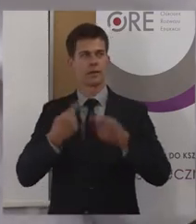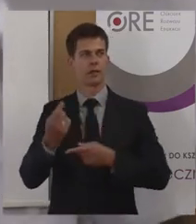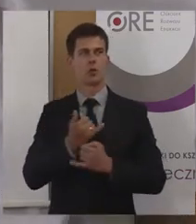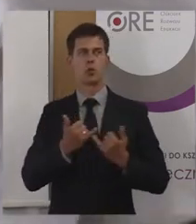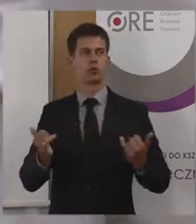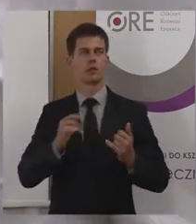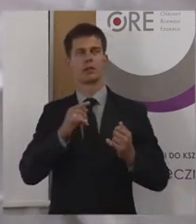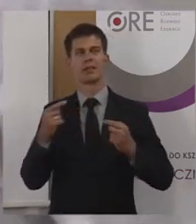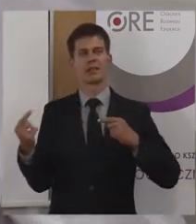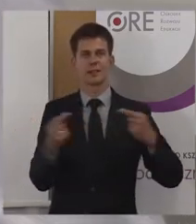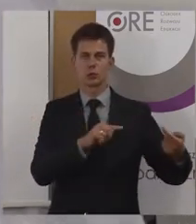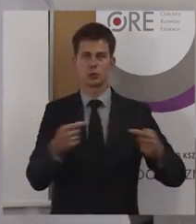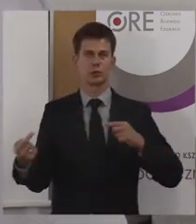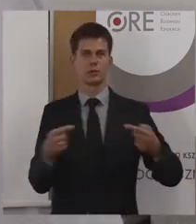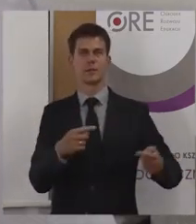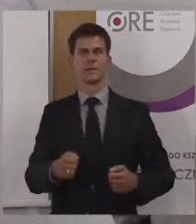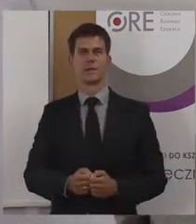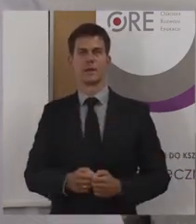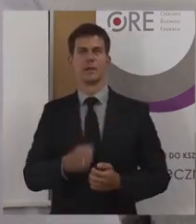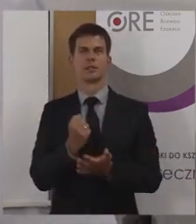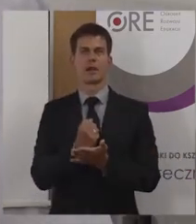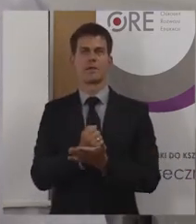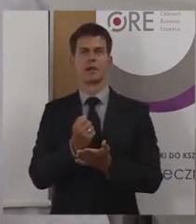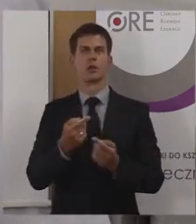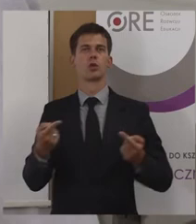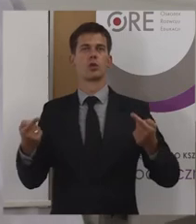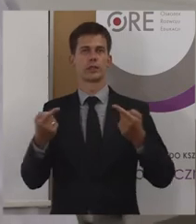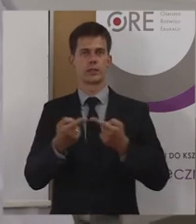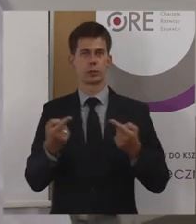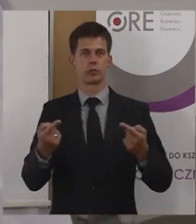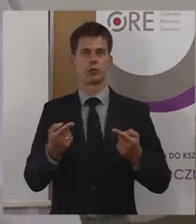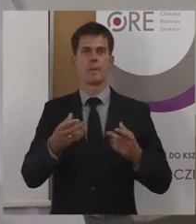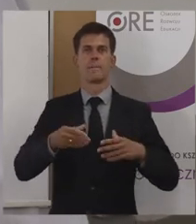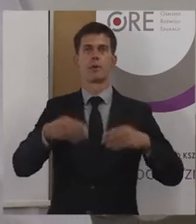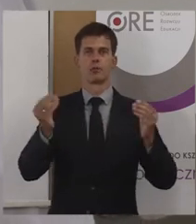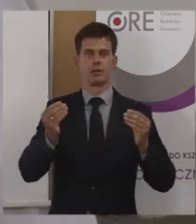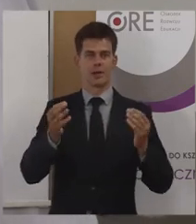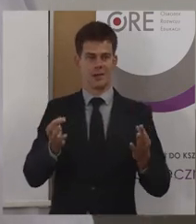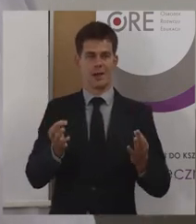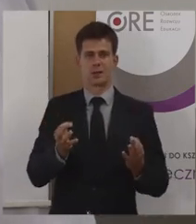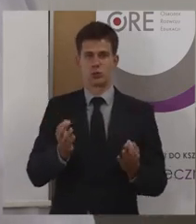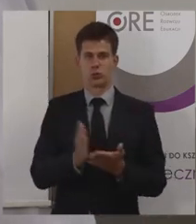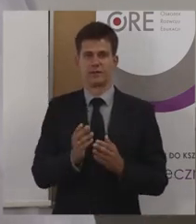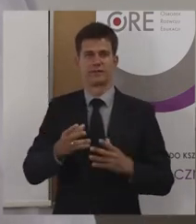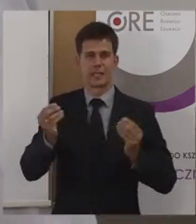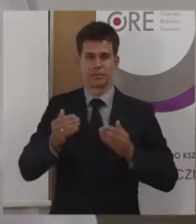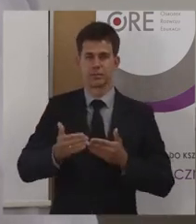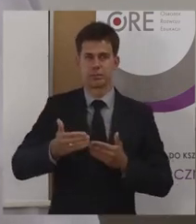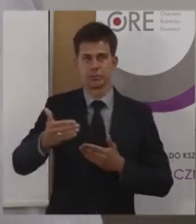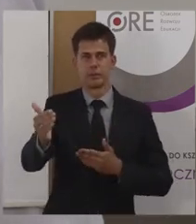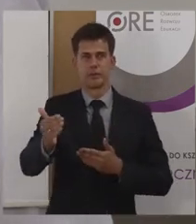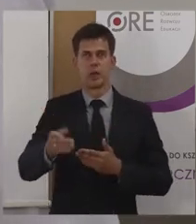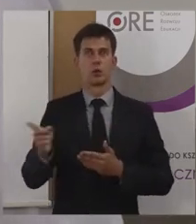omawiane już w zasadzie kwestie dostępności pierwszych elementów, które w tej chwili powstają i pojawiają się